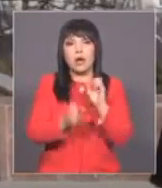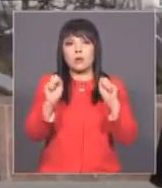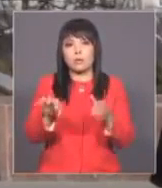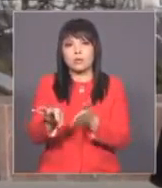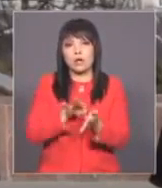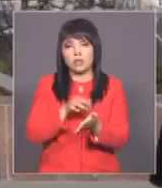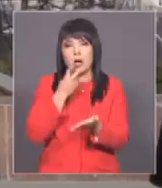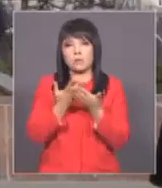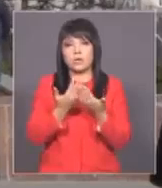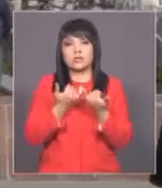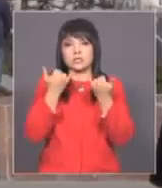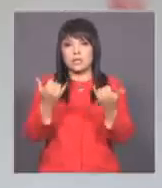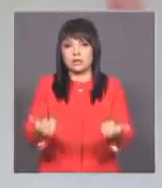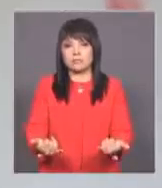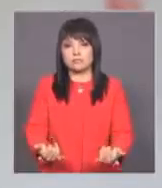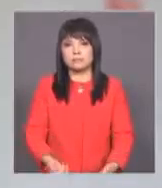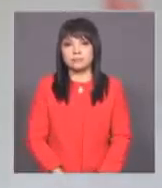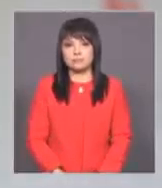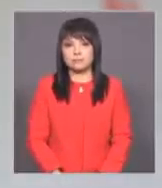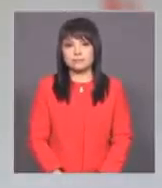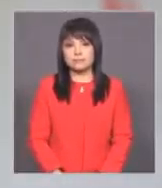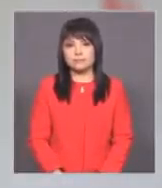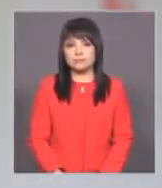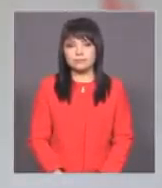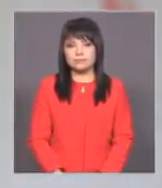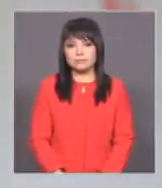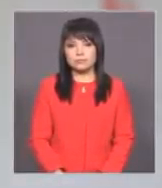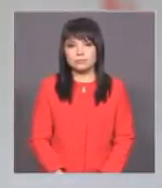пайдалануға мүмкіндік жасалған.